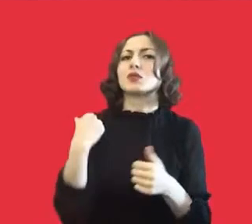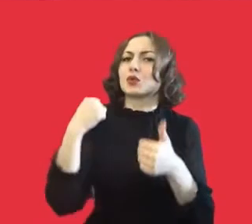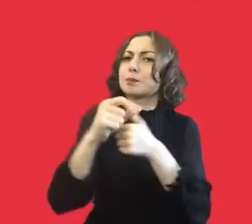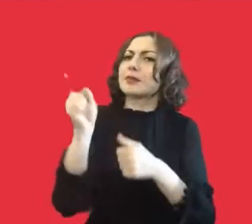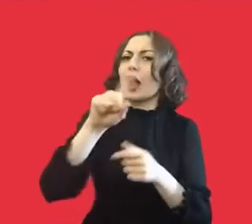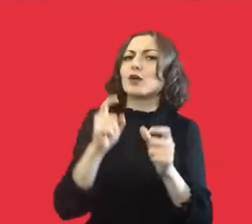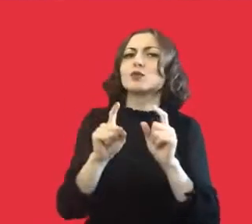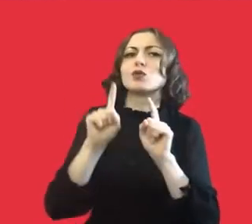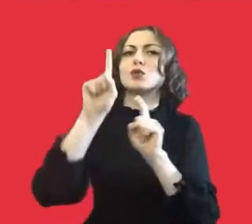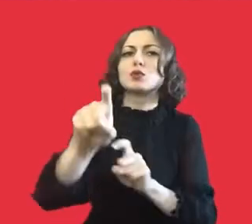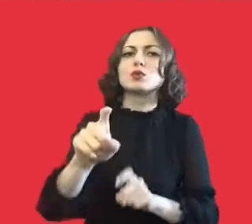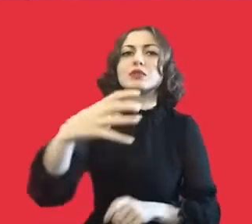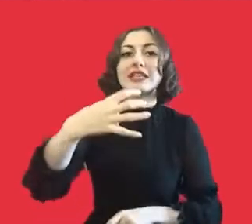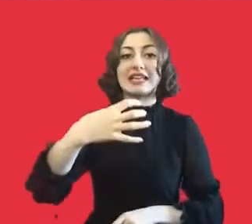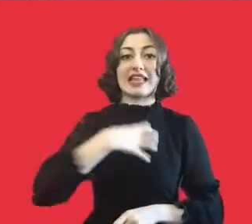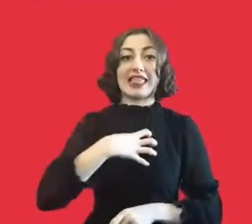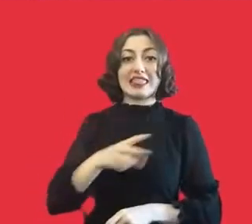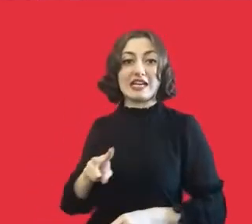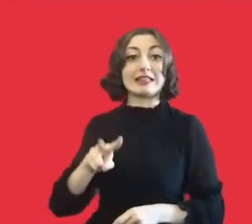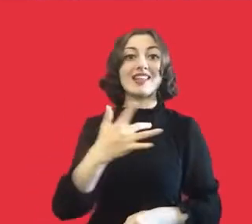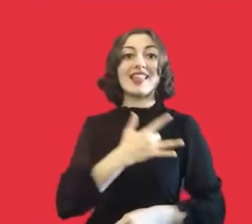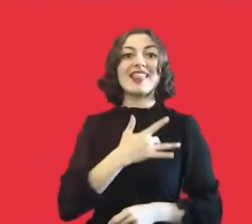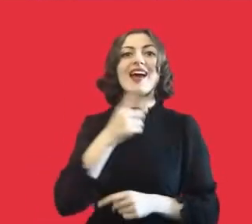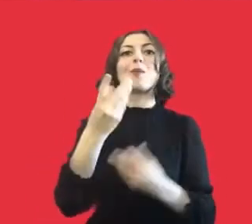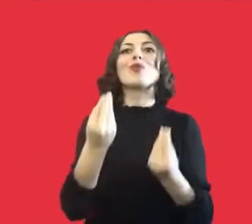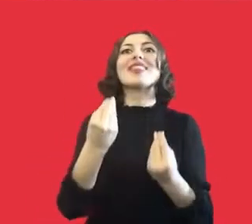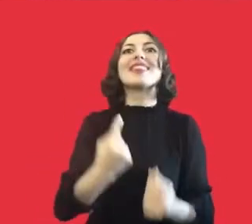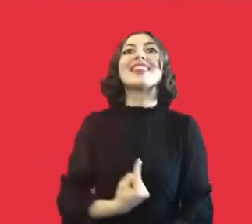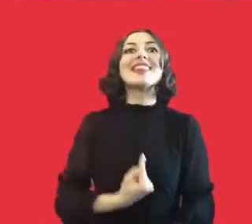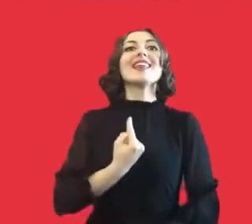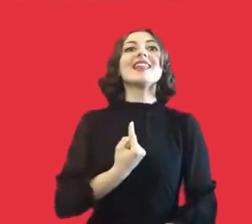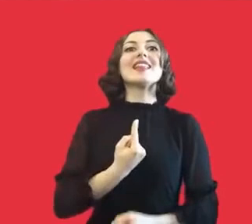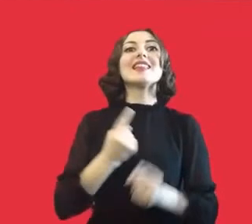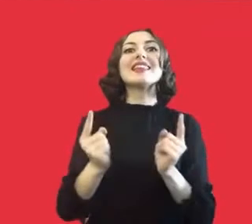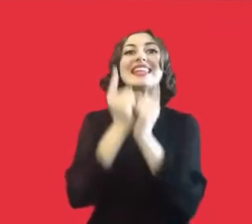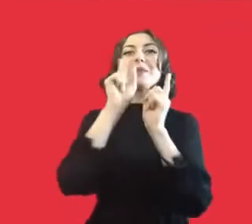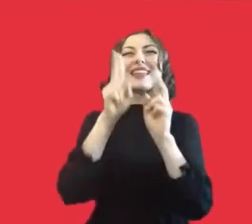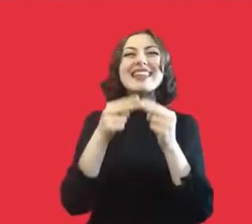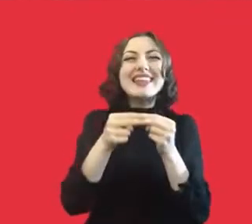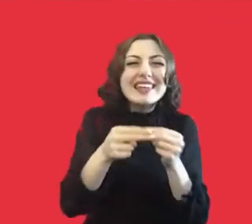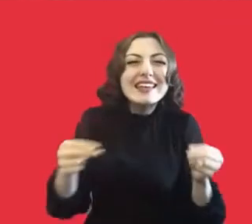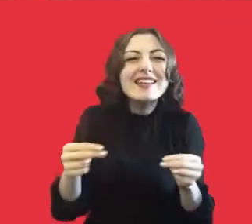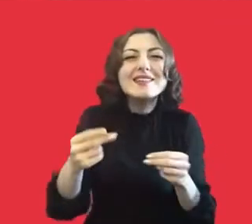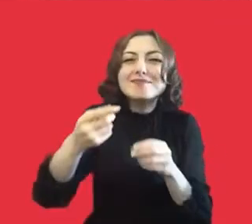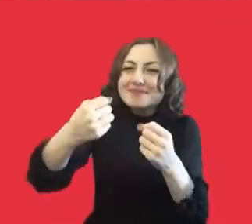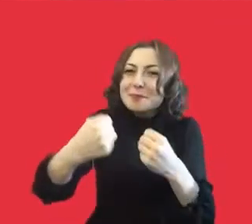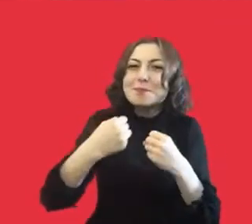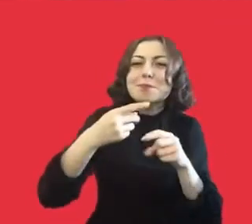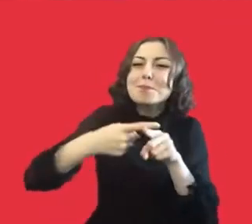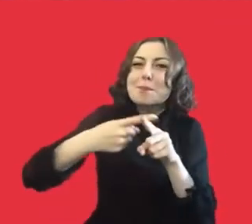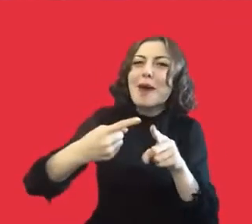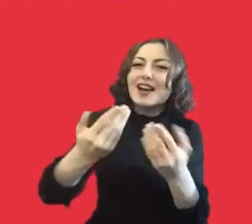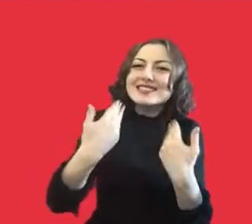Kendi yolculuğunuzda gönüllünün anlamını, size ilham olmuş hikayeleri bizimle paylaşabilir misiniz lütfen?